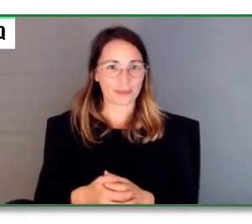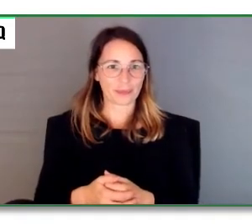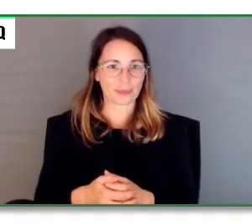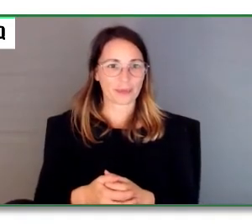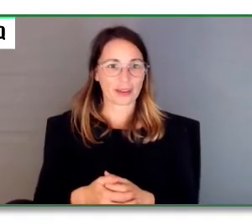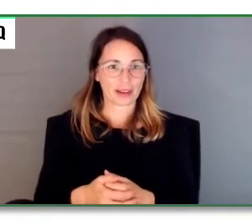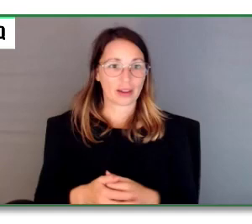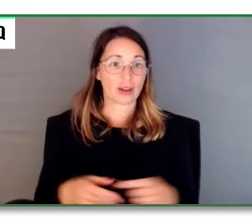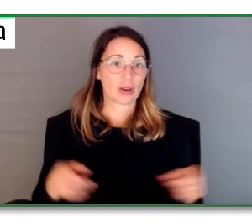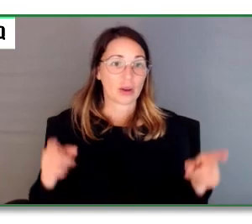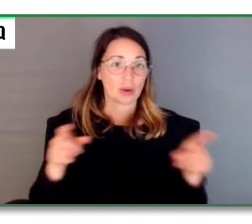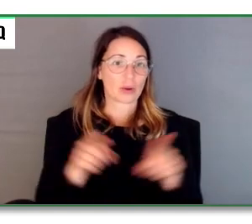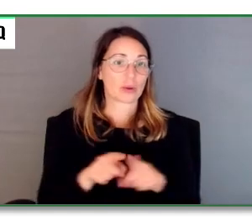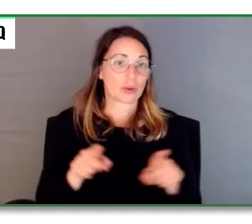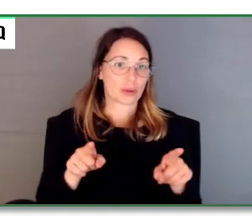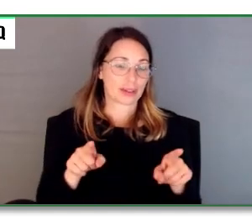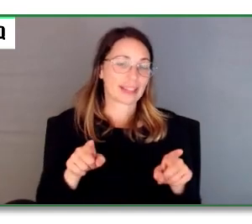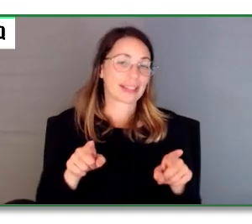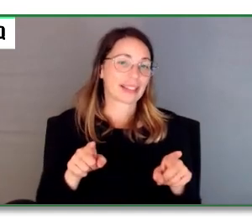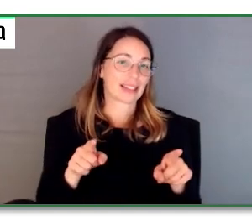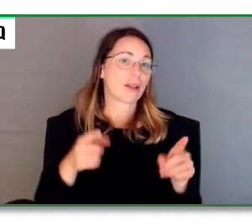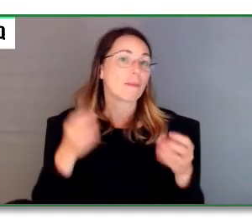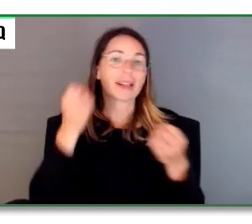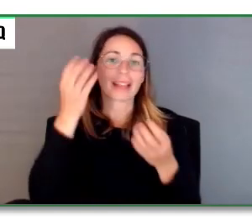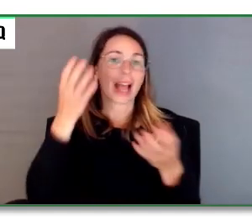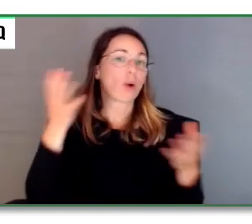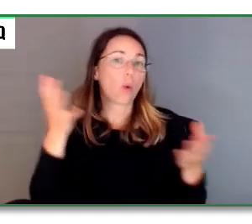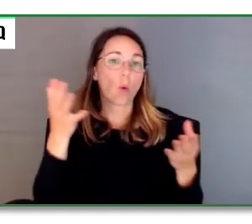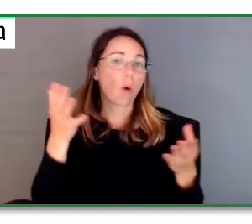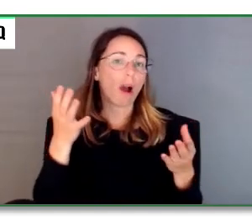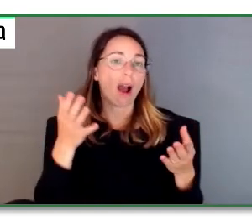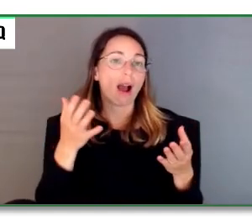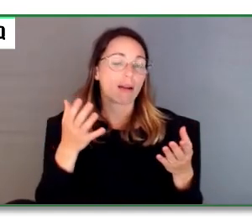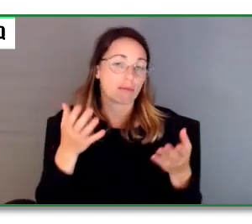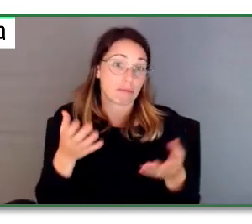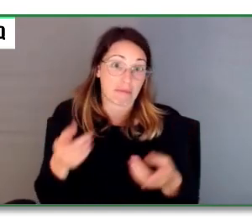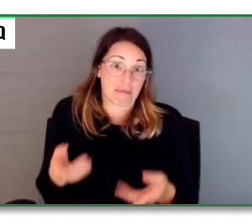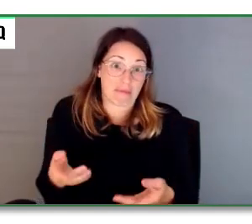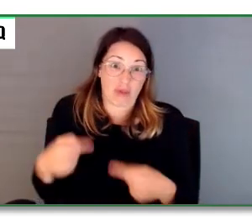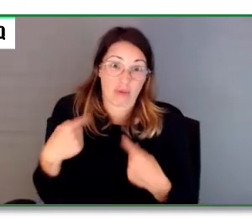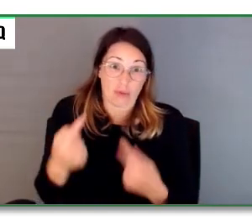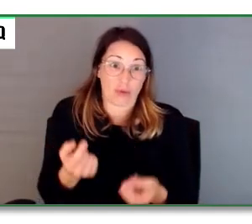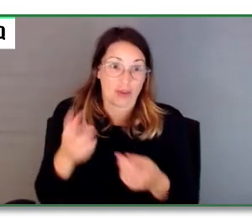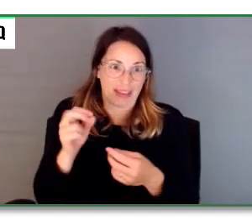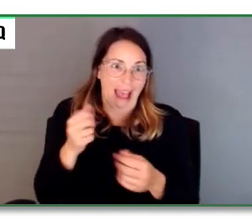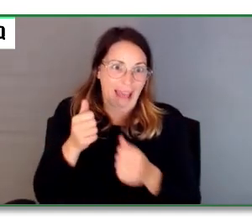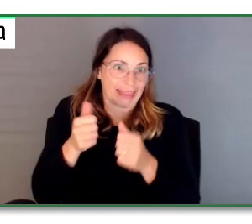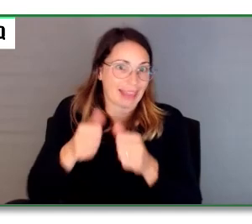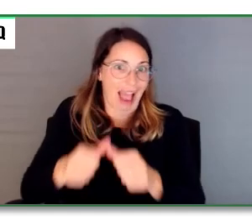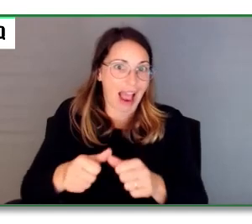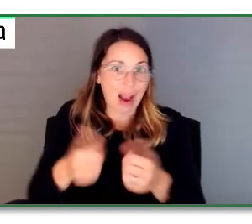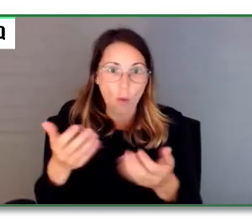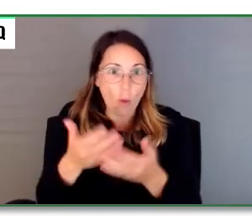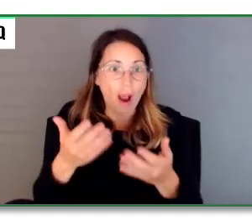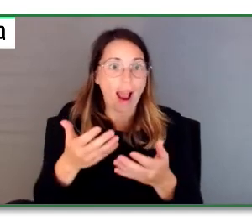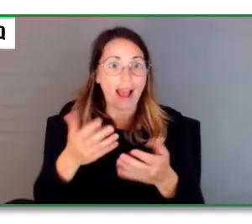le message dont on fait la promotion pendant plus de 30 ans maintenant, c'est l'accès à la nature pour tous.